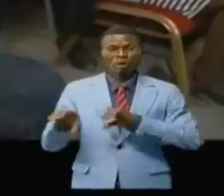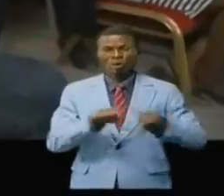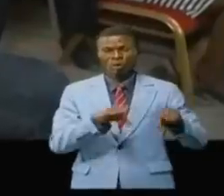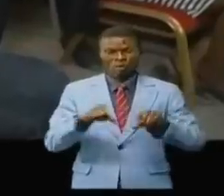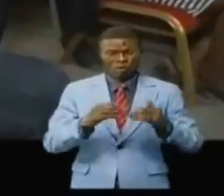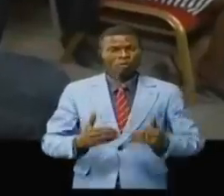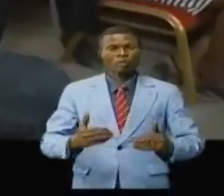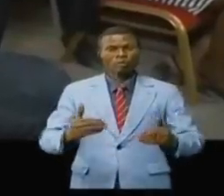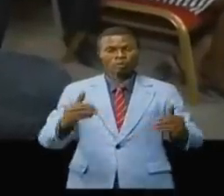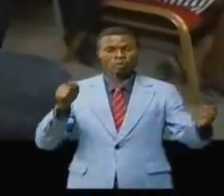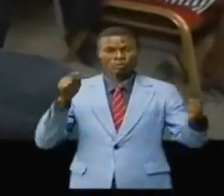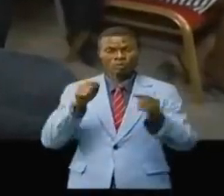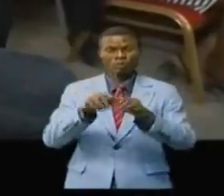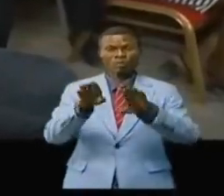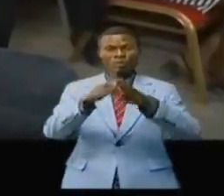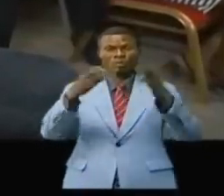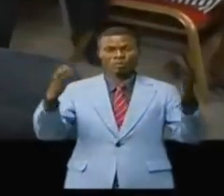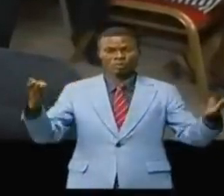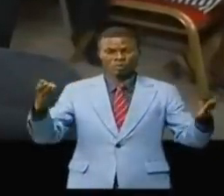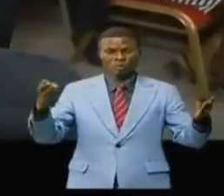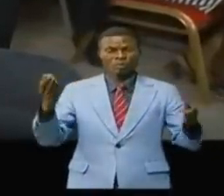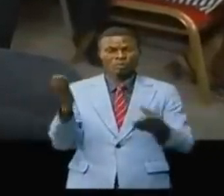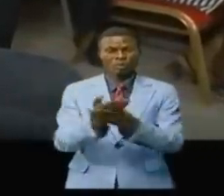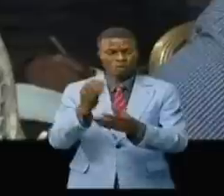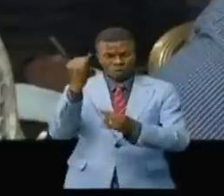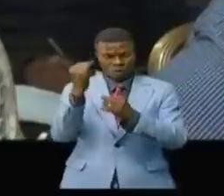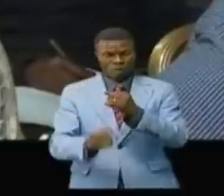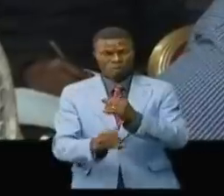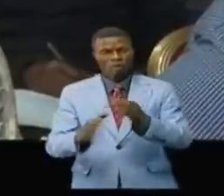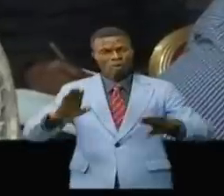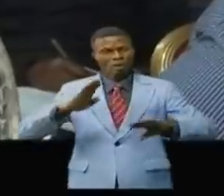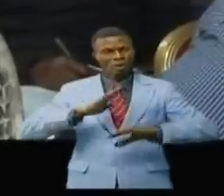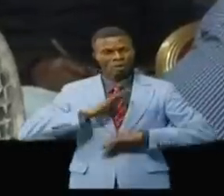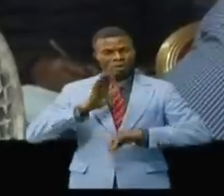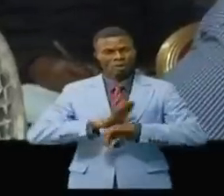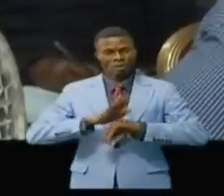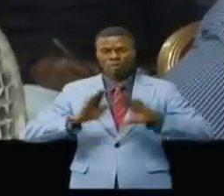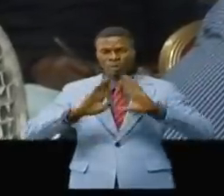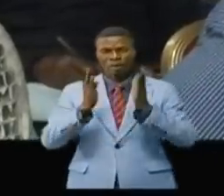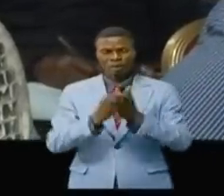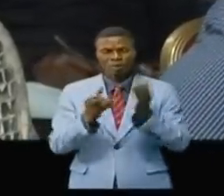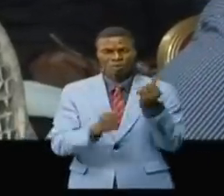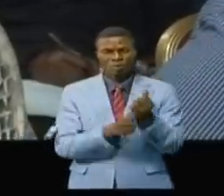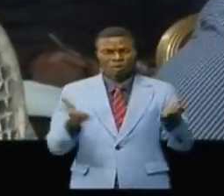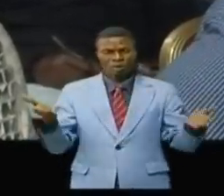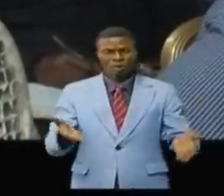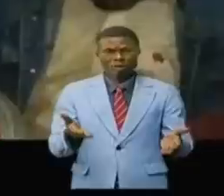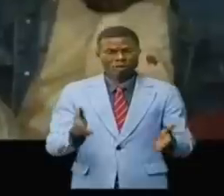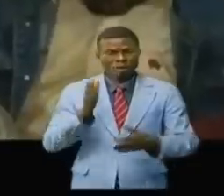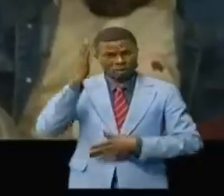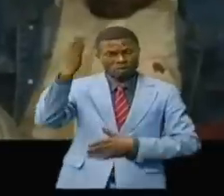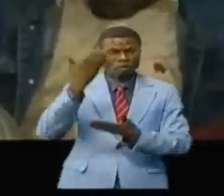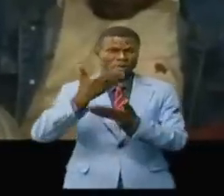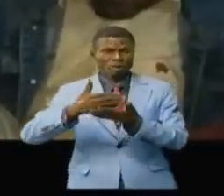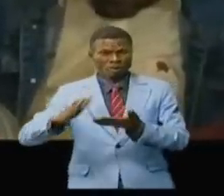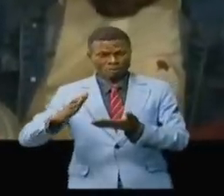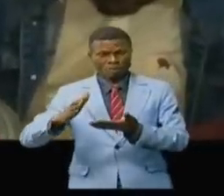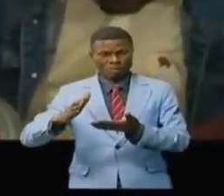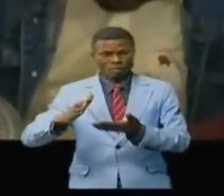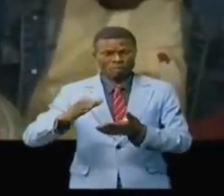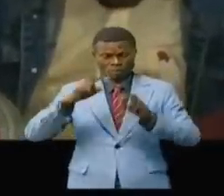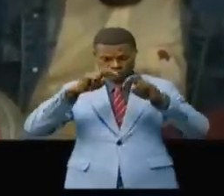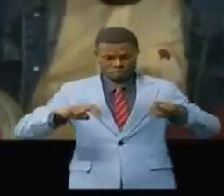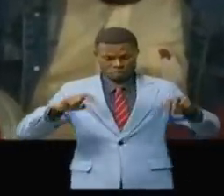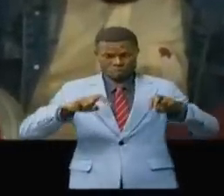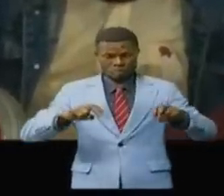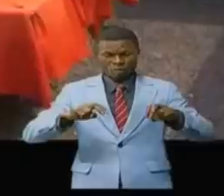s'est poursuivie jusqu'à l'ouverture du dernier dossier a la grande satisfaction de participants. La prochaine étape reste l'analyse